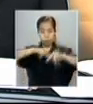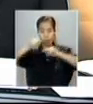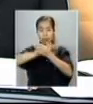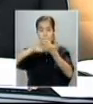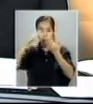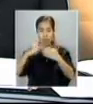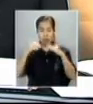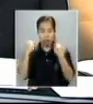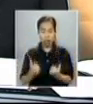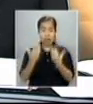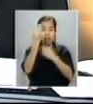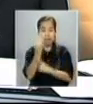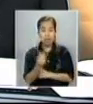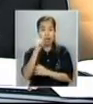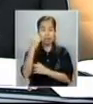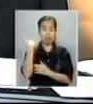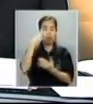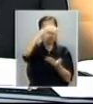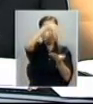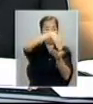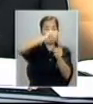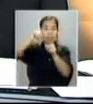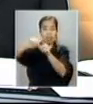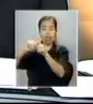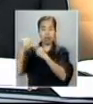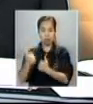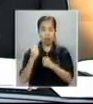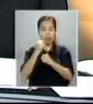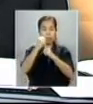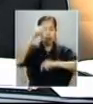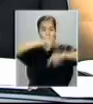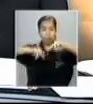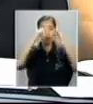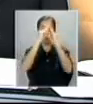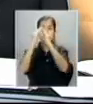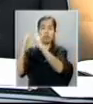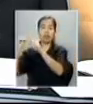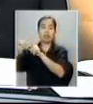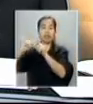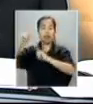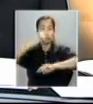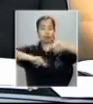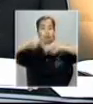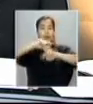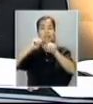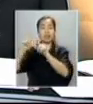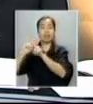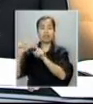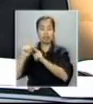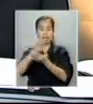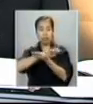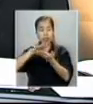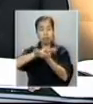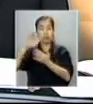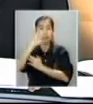ยังคงเหลือในพื้นที่สูงต่างๆที่ยังมีการสำรวจอาคาร10อาคารนะคะเพื่อตรวจสอบความปลอดภัยต่างๆซึ่งค